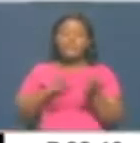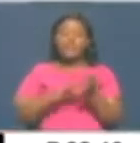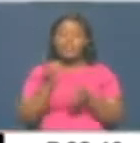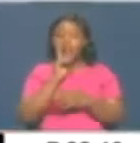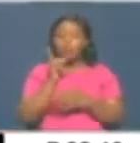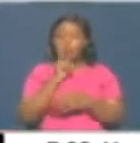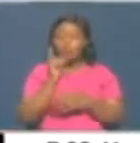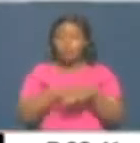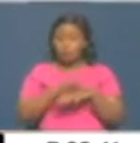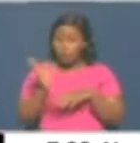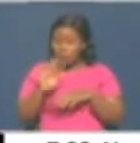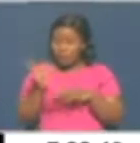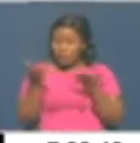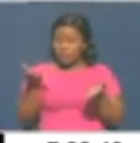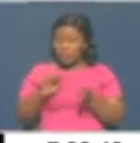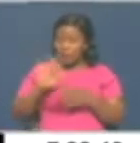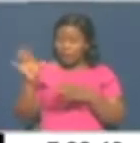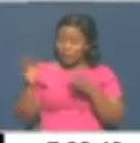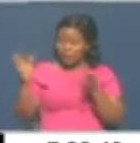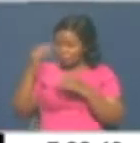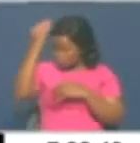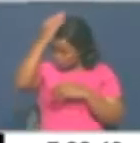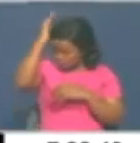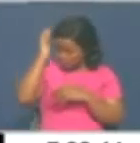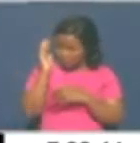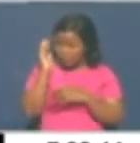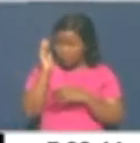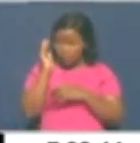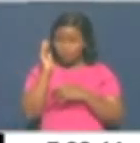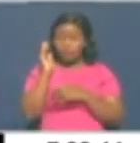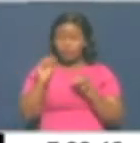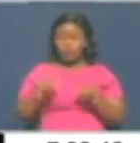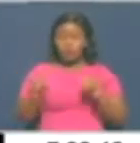Kipnusu, narejesha usukani kwa Beatrice Gatonyi Ngetich pamoja na Ahmed Juma Balo. Nakutakia usiku mwanana, kwaheri.